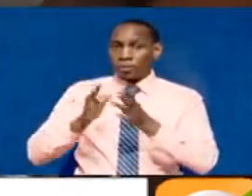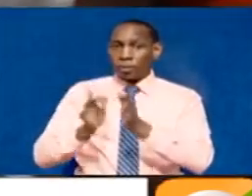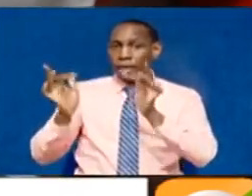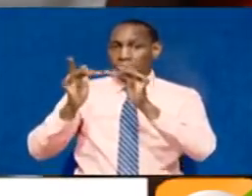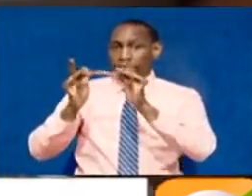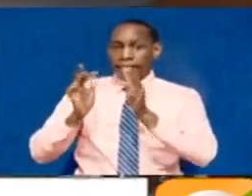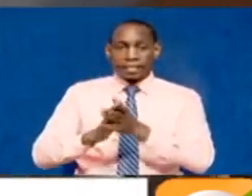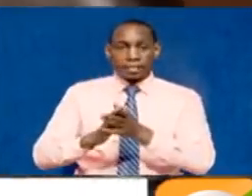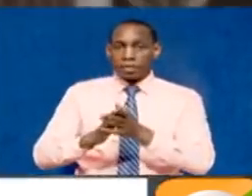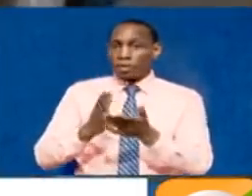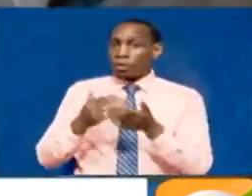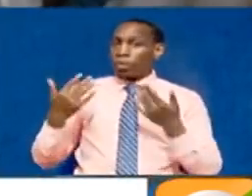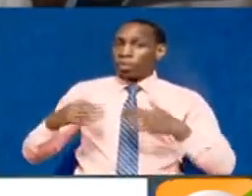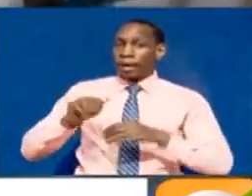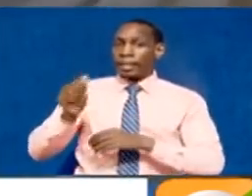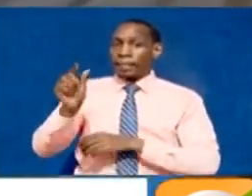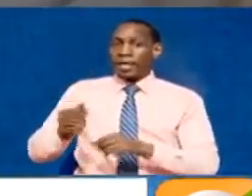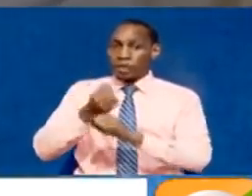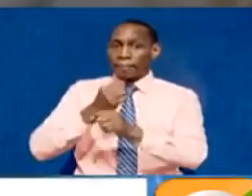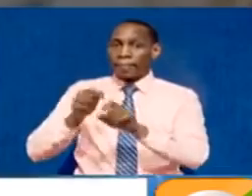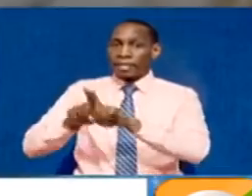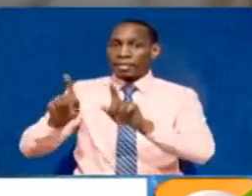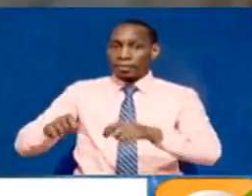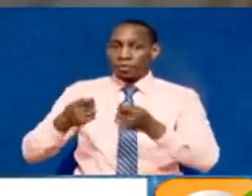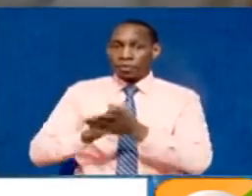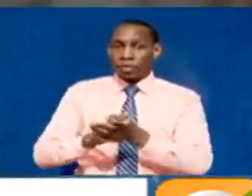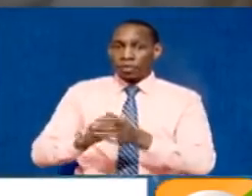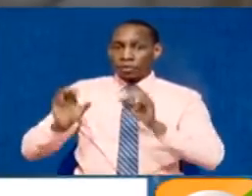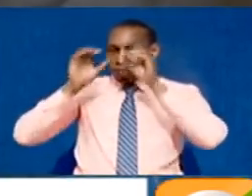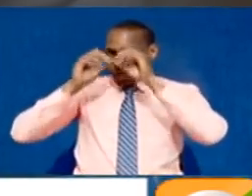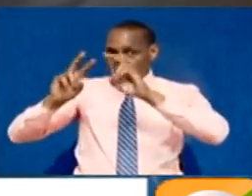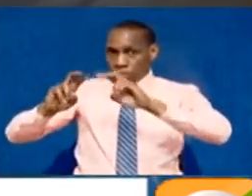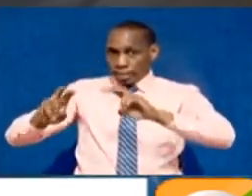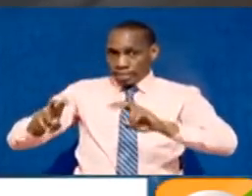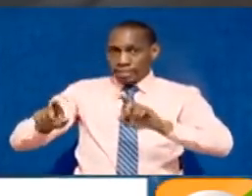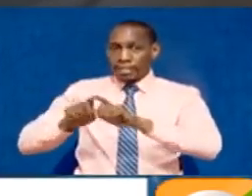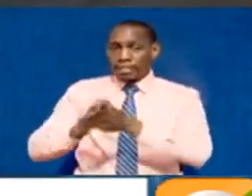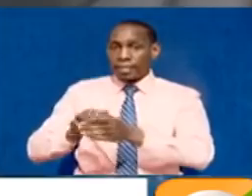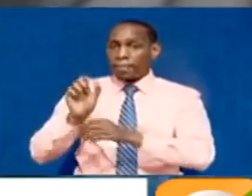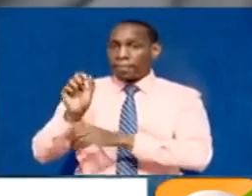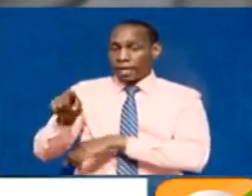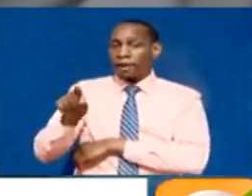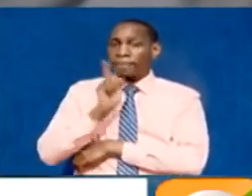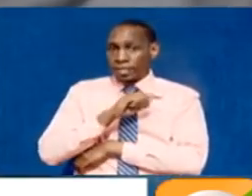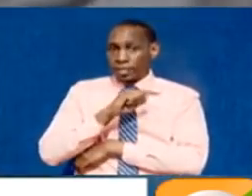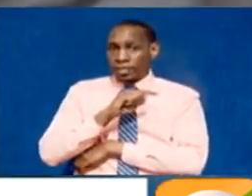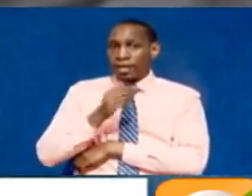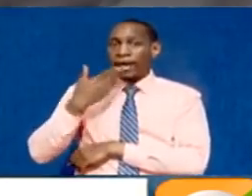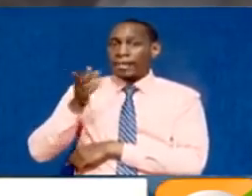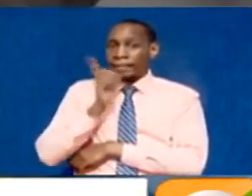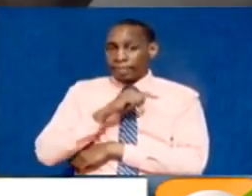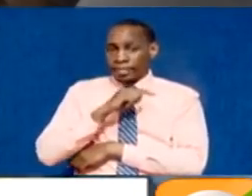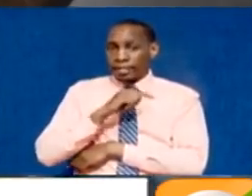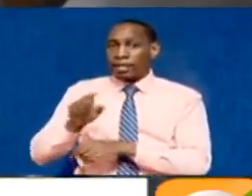internet, sikuamini ni mtu ndiye ametengeneza hiki kiatu. Nikamgoogle, nikamtafuta, nikamtumia messages,